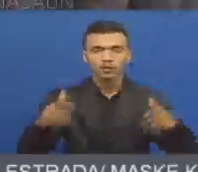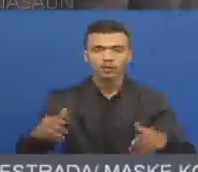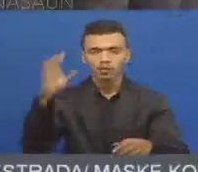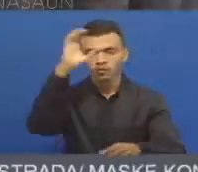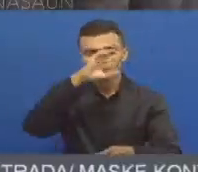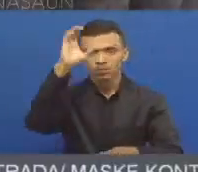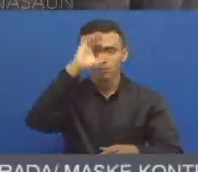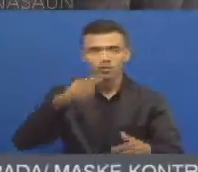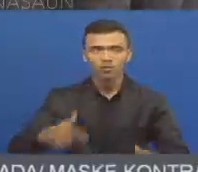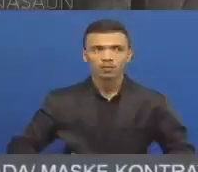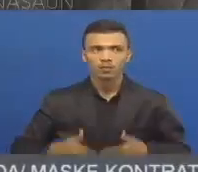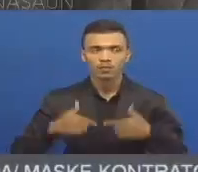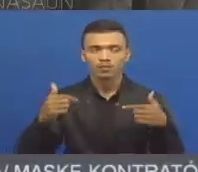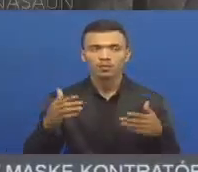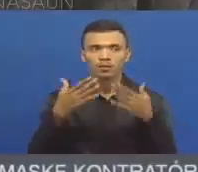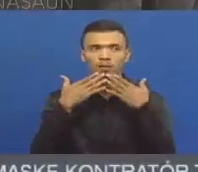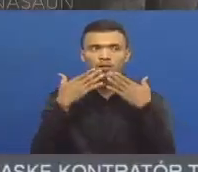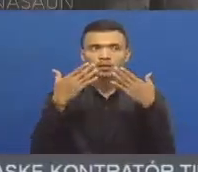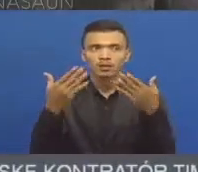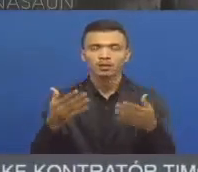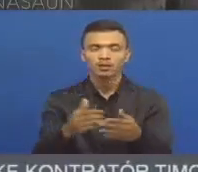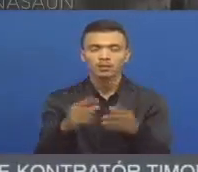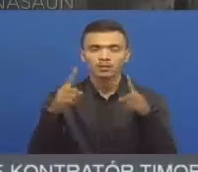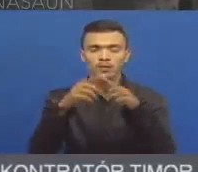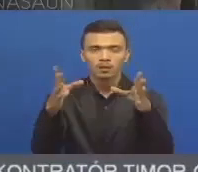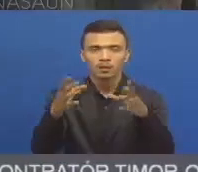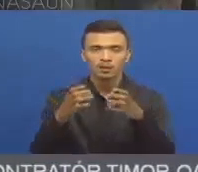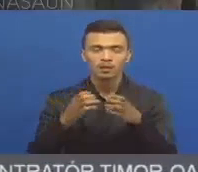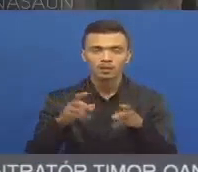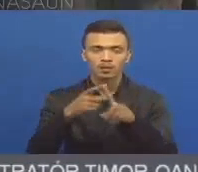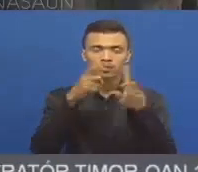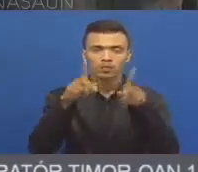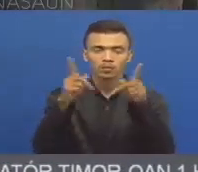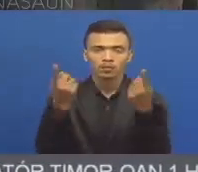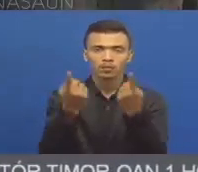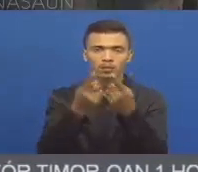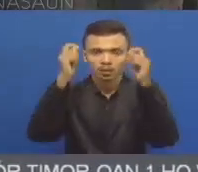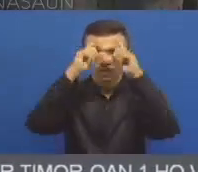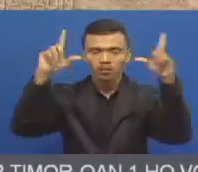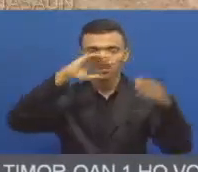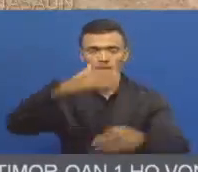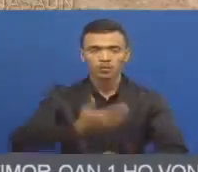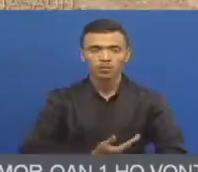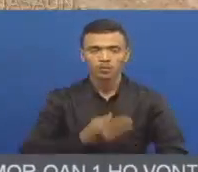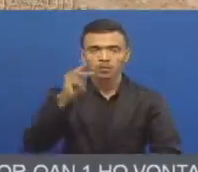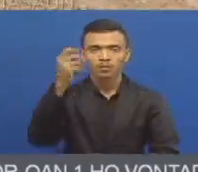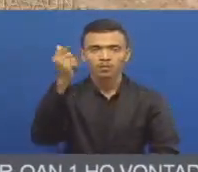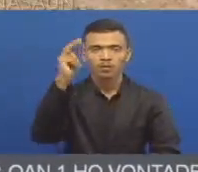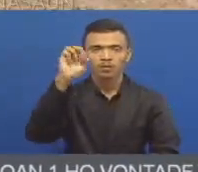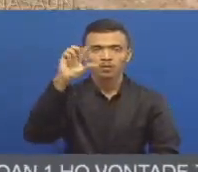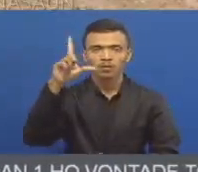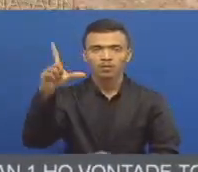Residente Zuse da Costa, agradece tebes ba inițiativa no vontade contractor timuruan, Manuel de Arauzo, nebe